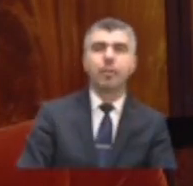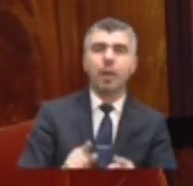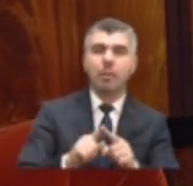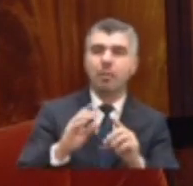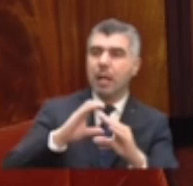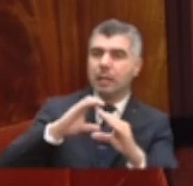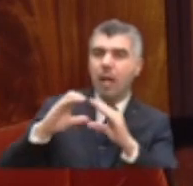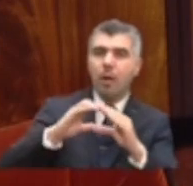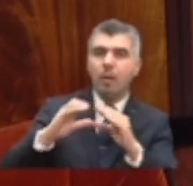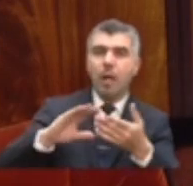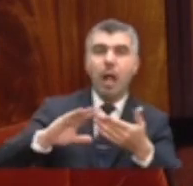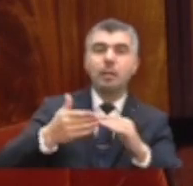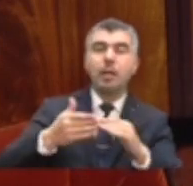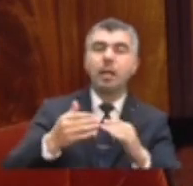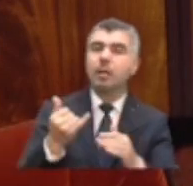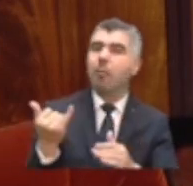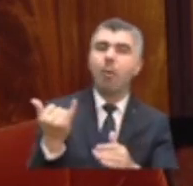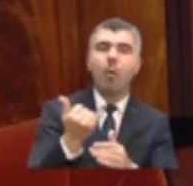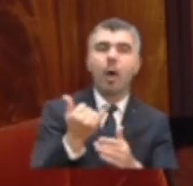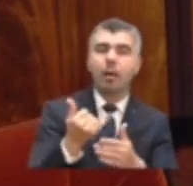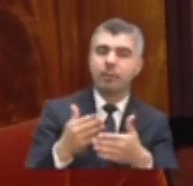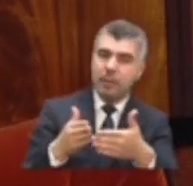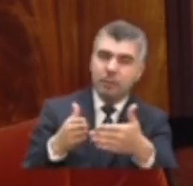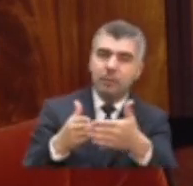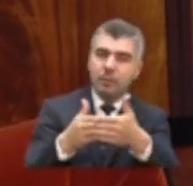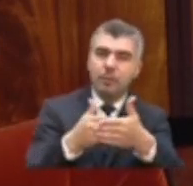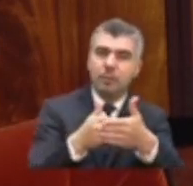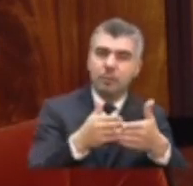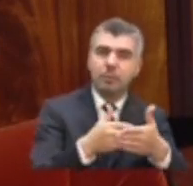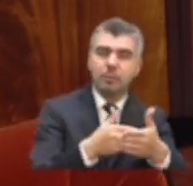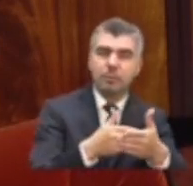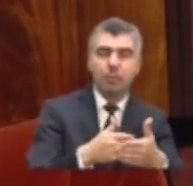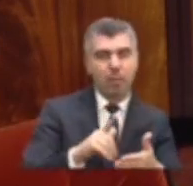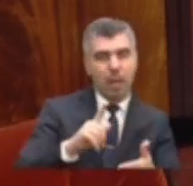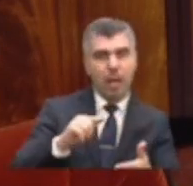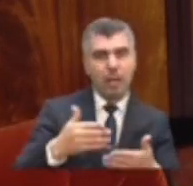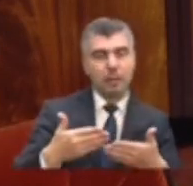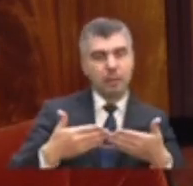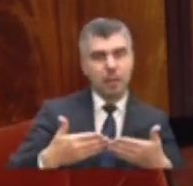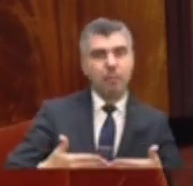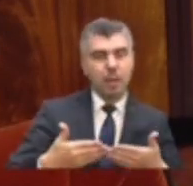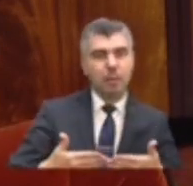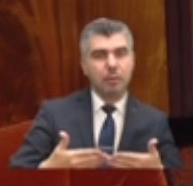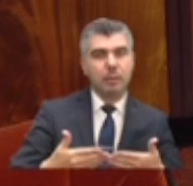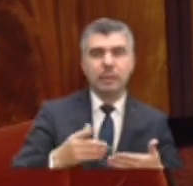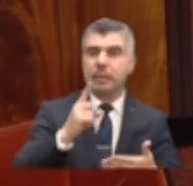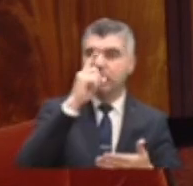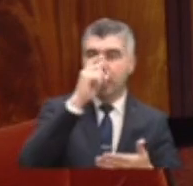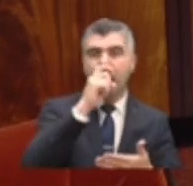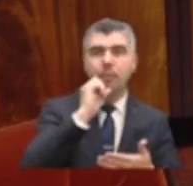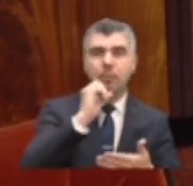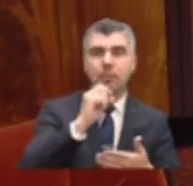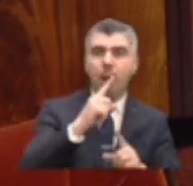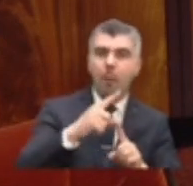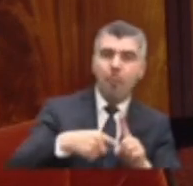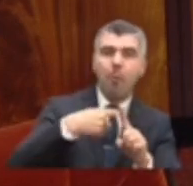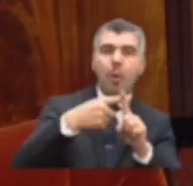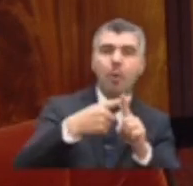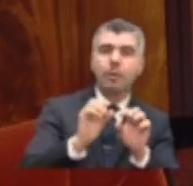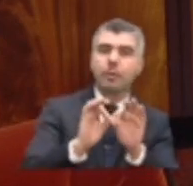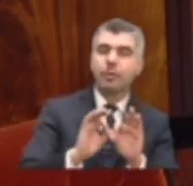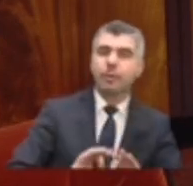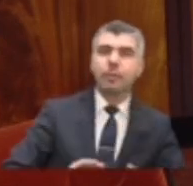بالتواصل الرقمي. اما التحديات المتواتيه الان لن تترك لنا ان نفعل شيئا كما